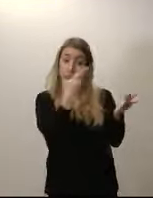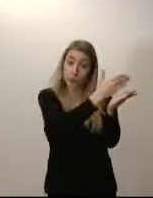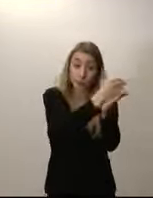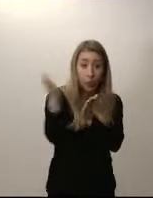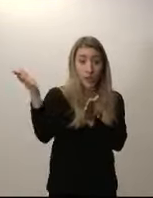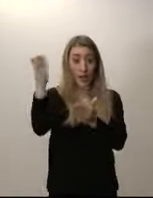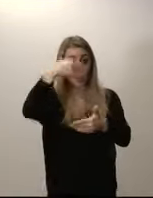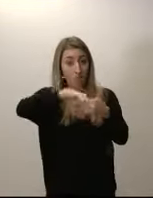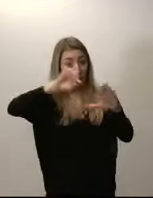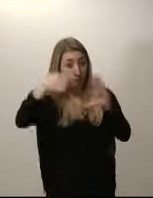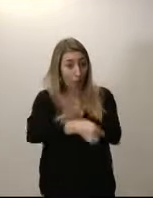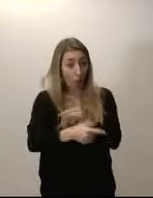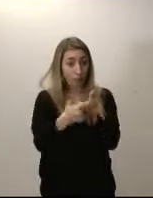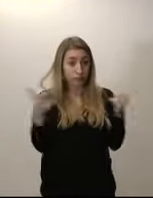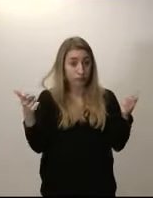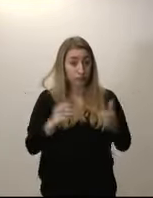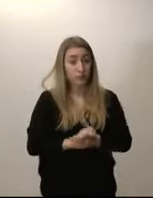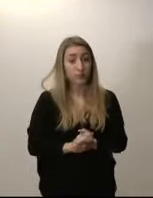fond,